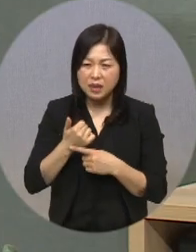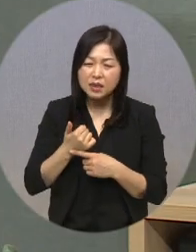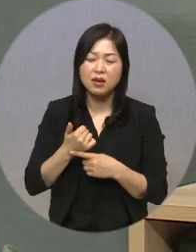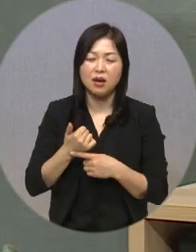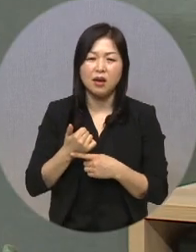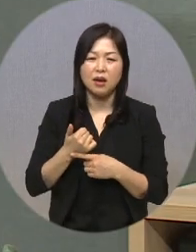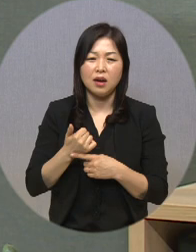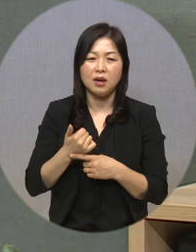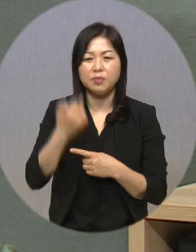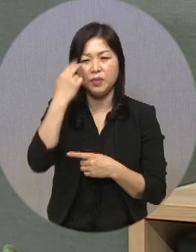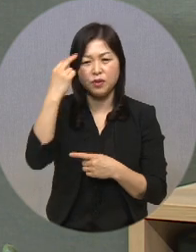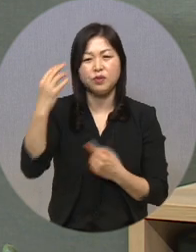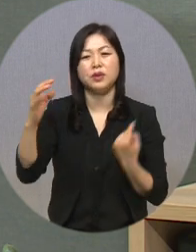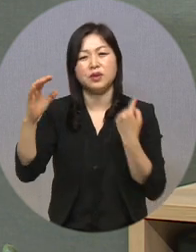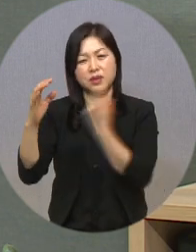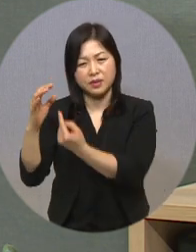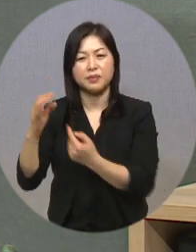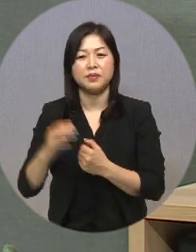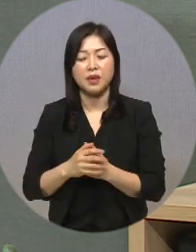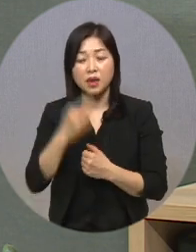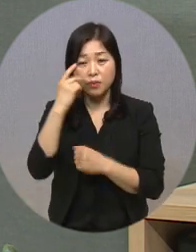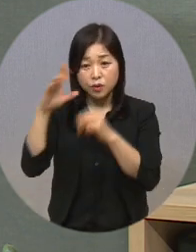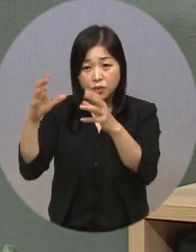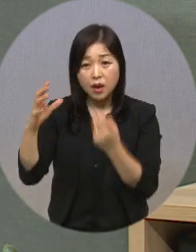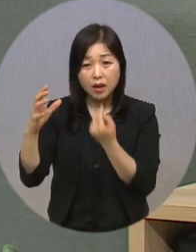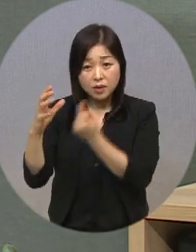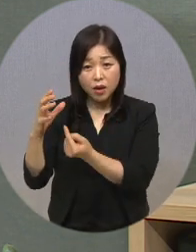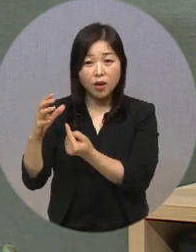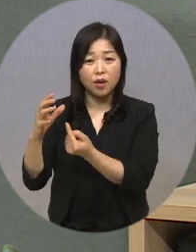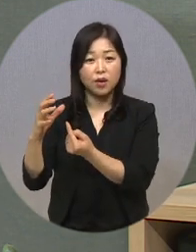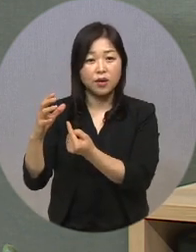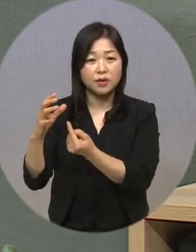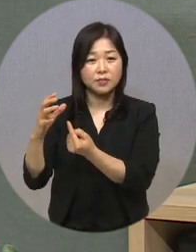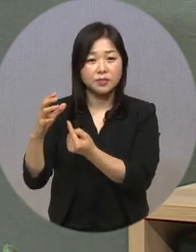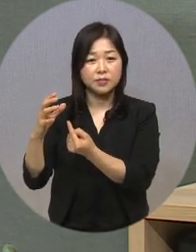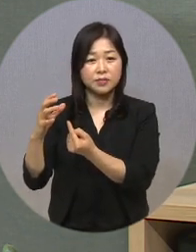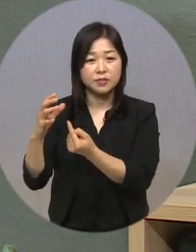그러니까 미국에 건너가셔서 결국은